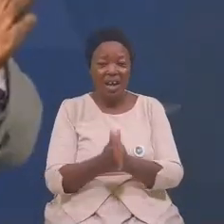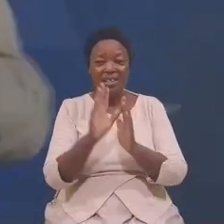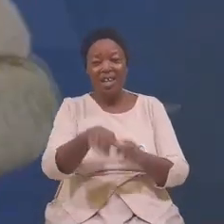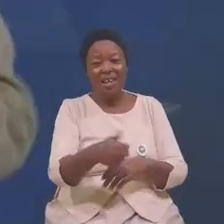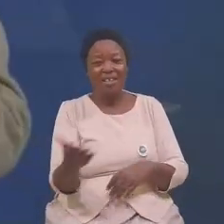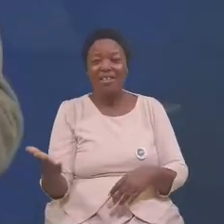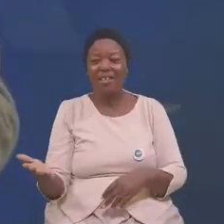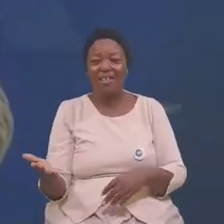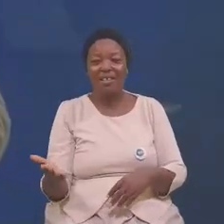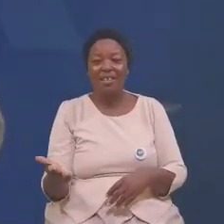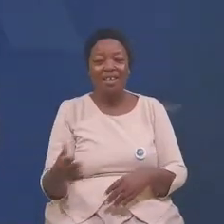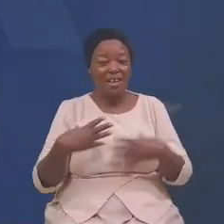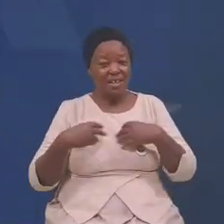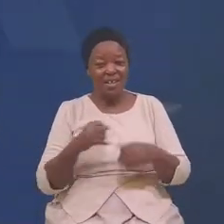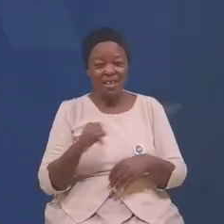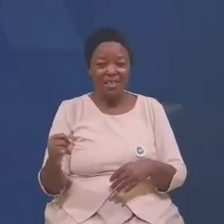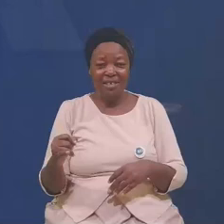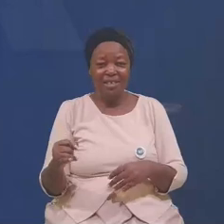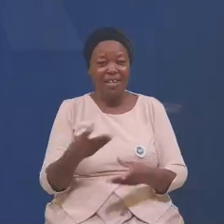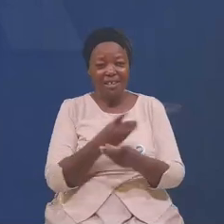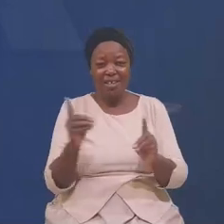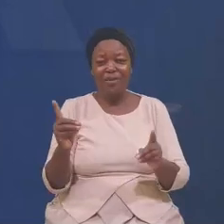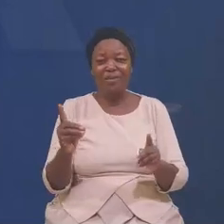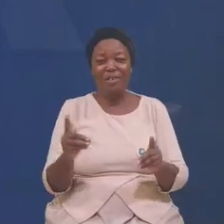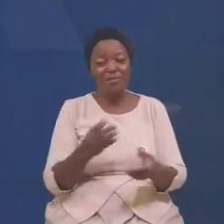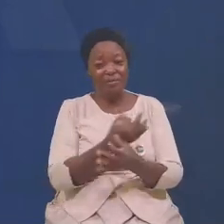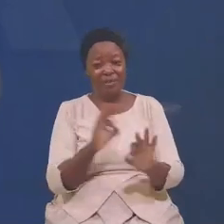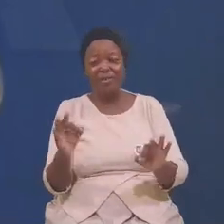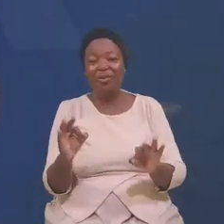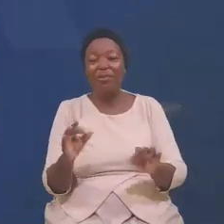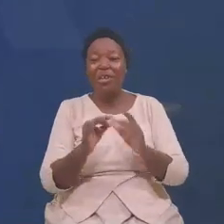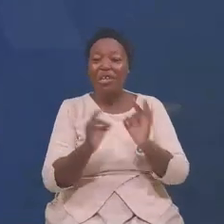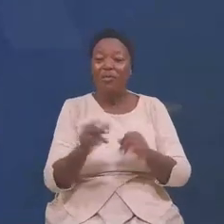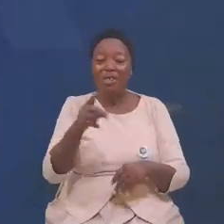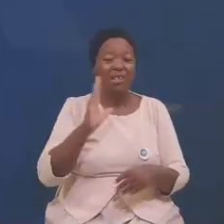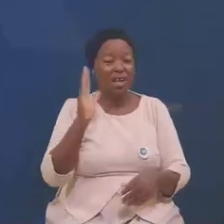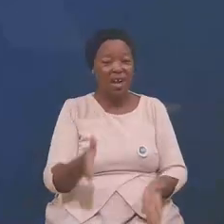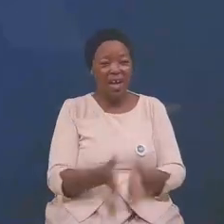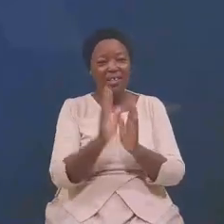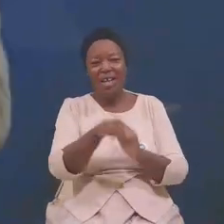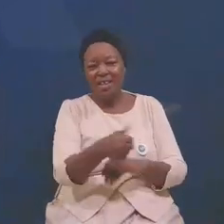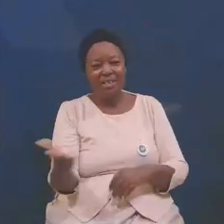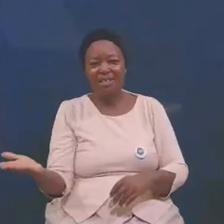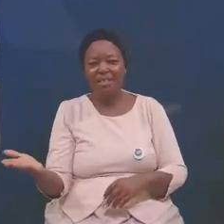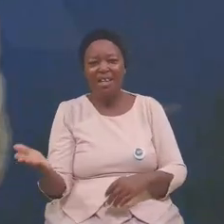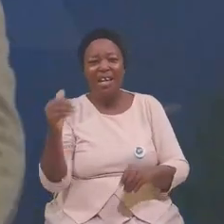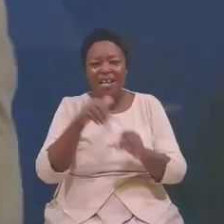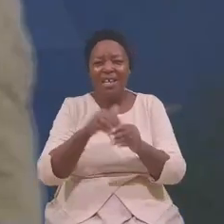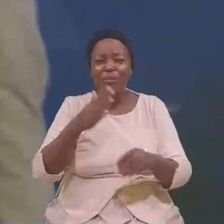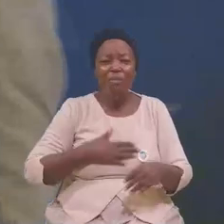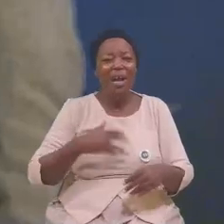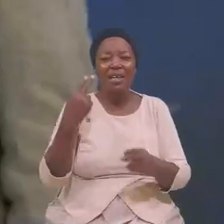la guérison, la délivrance, la libération, si vous demandez quelque chose en mon nom,